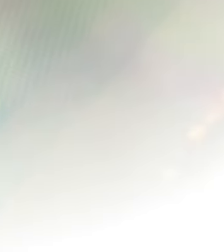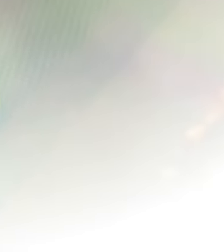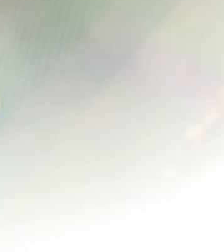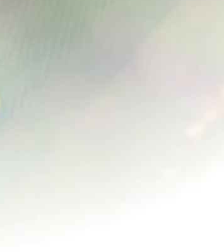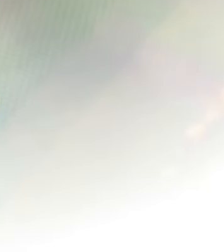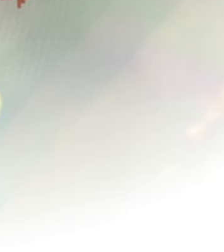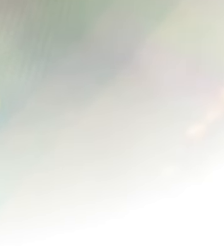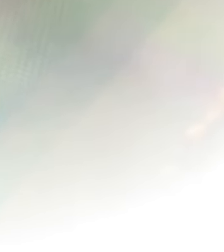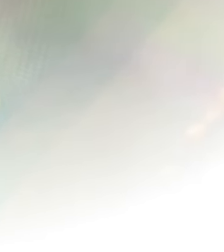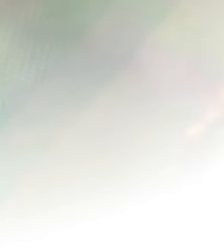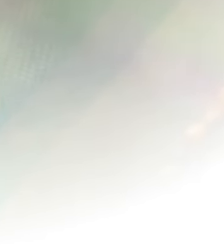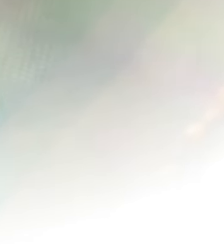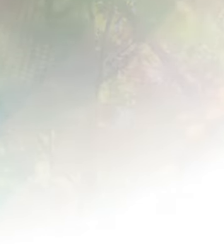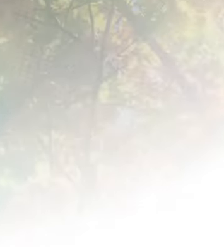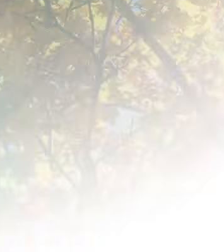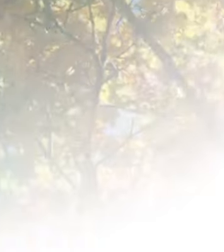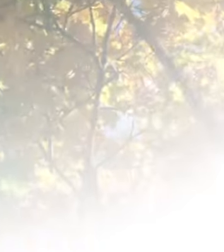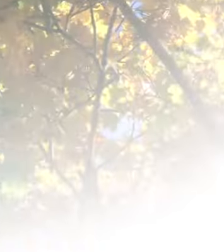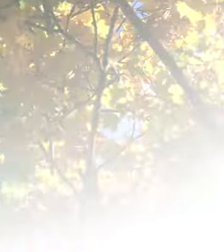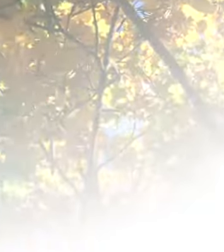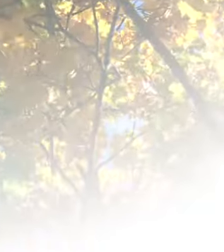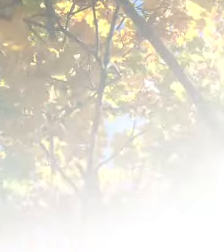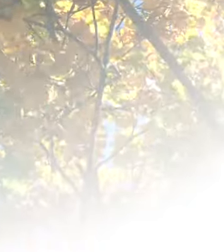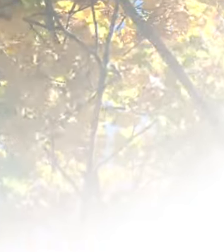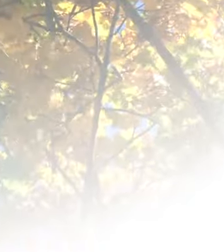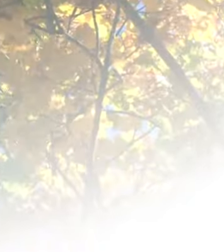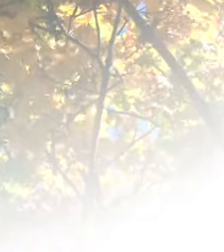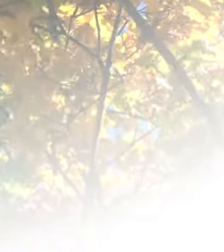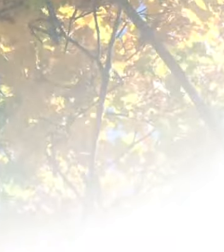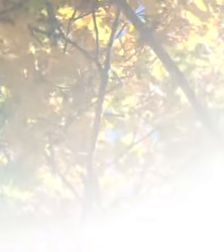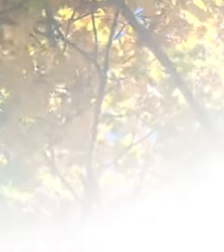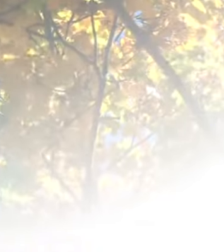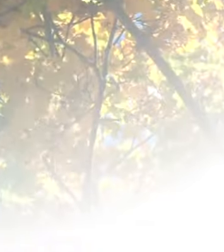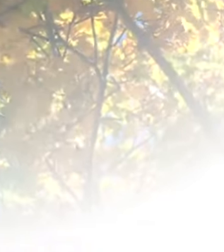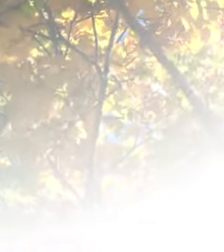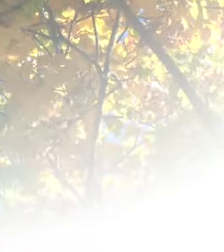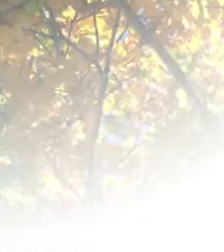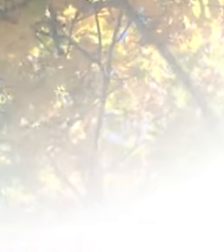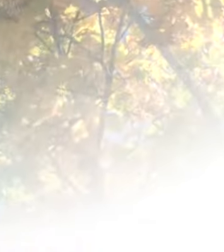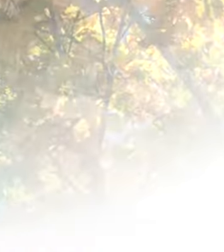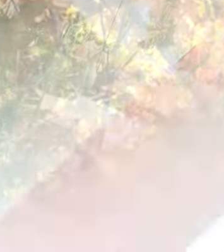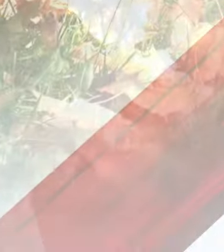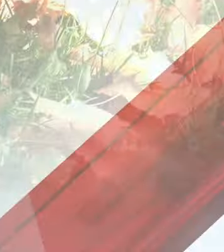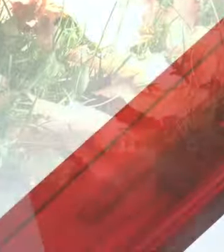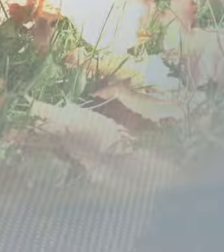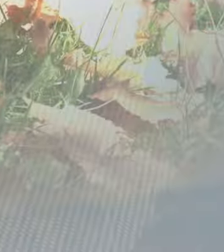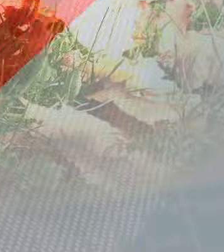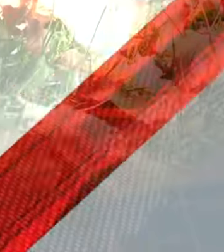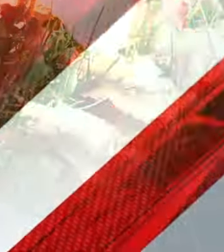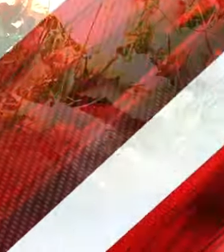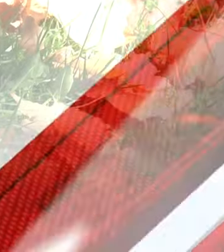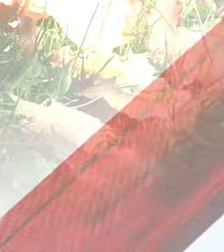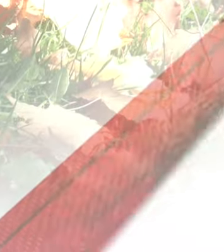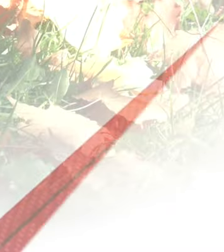По месяцовым календары малады месяц, а докладней 1 листопада у 15 годин 48